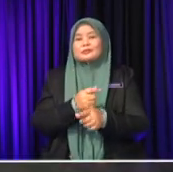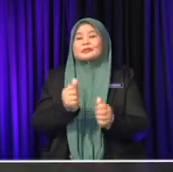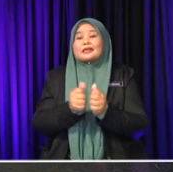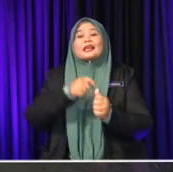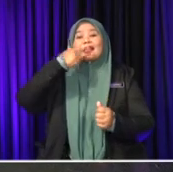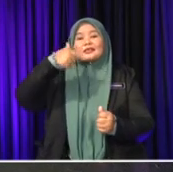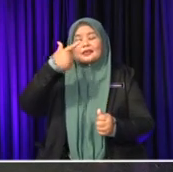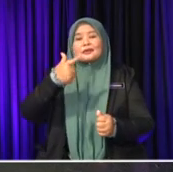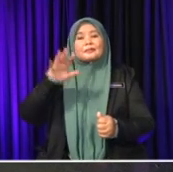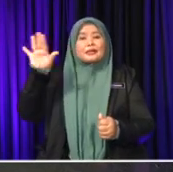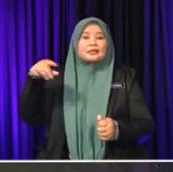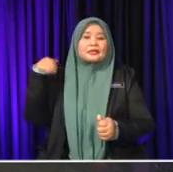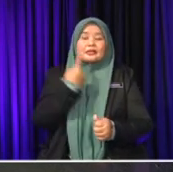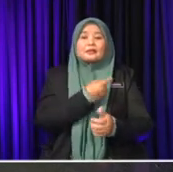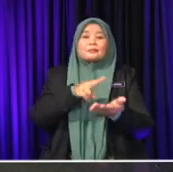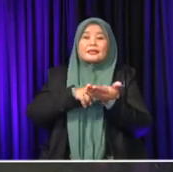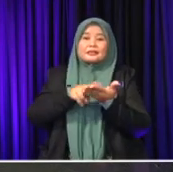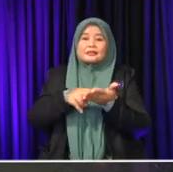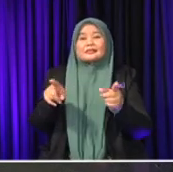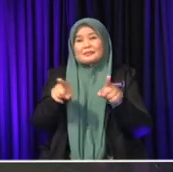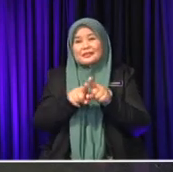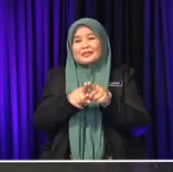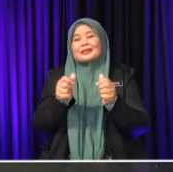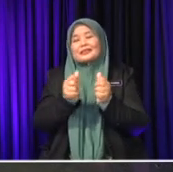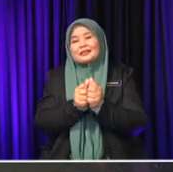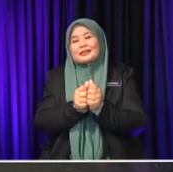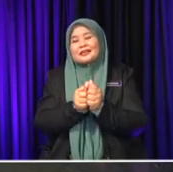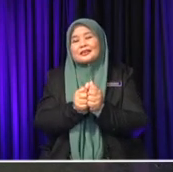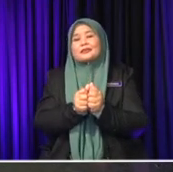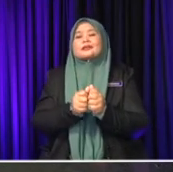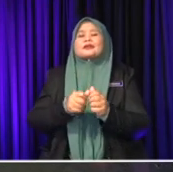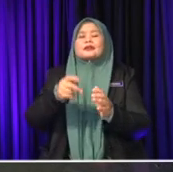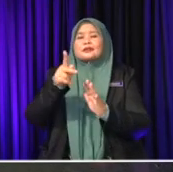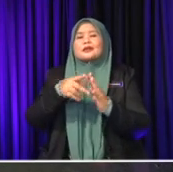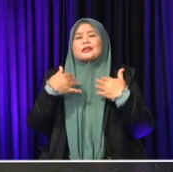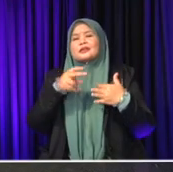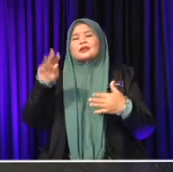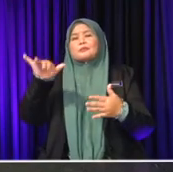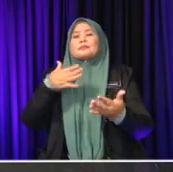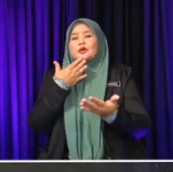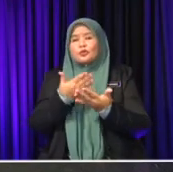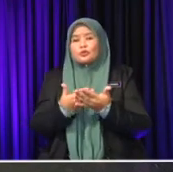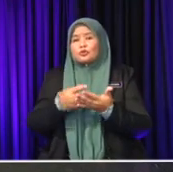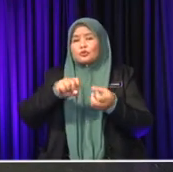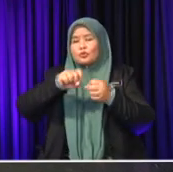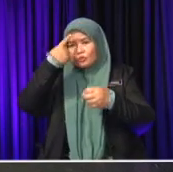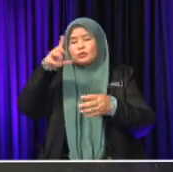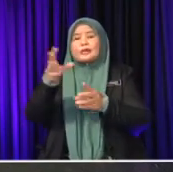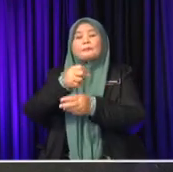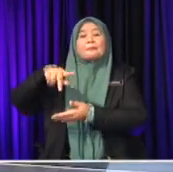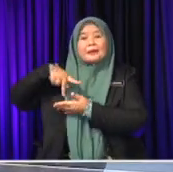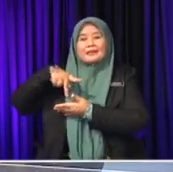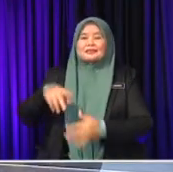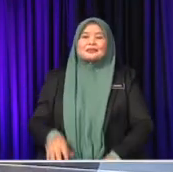kita baca surat al-hujurat dan kita baca dengan keadaan yang bagus supaya kita dapat pahala juga Baiklah